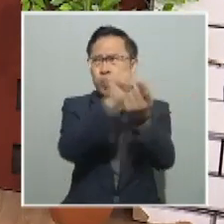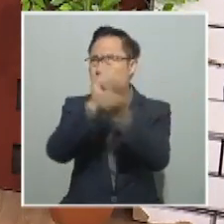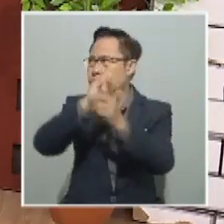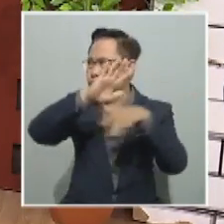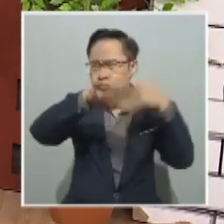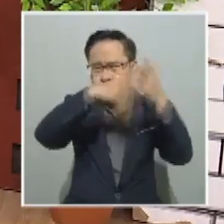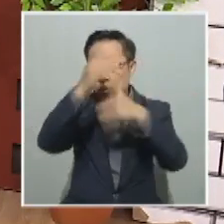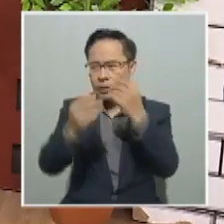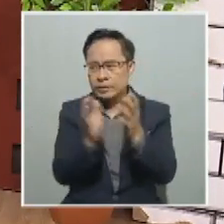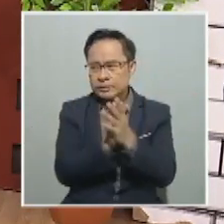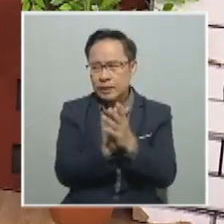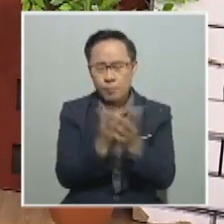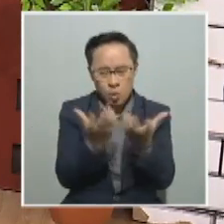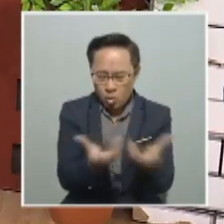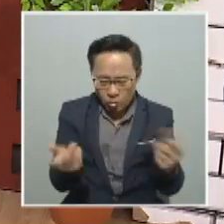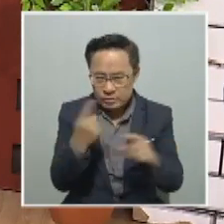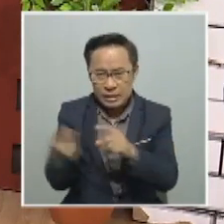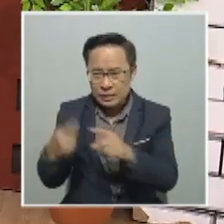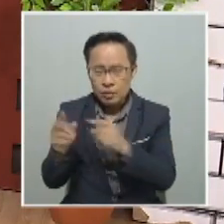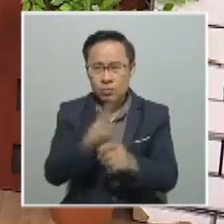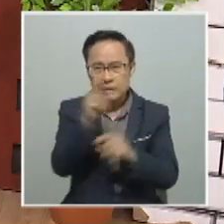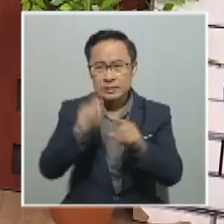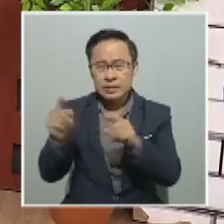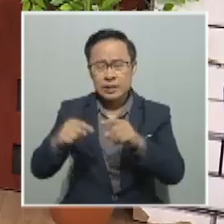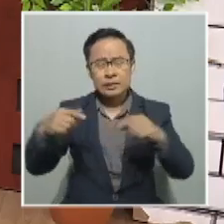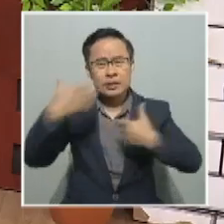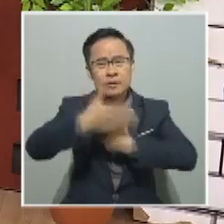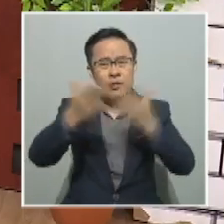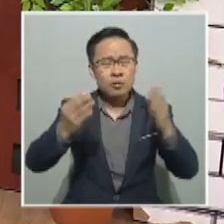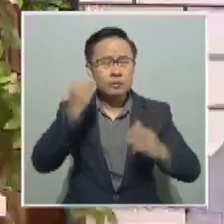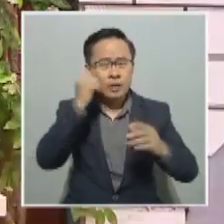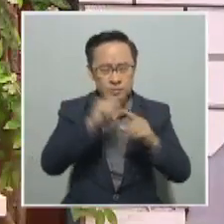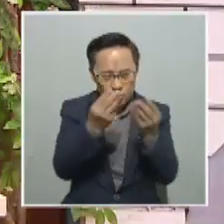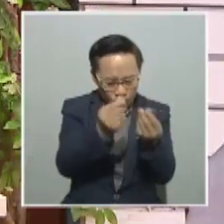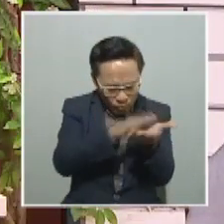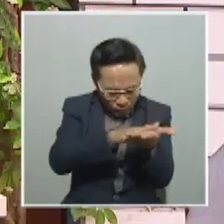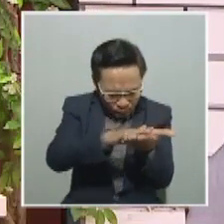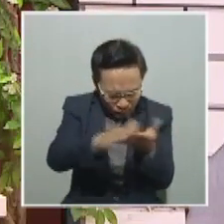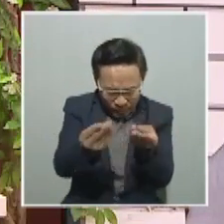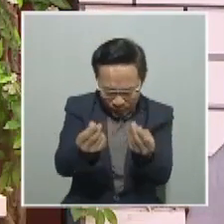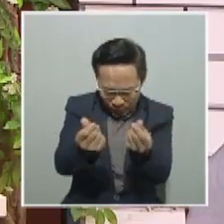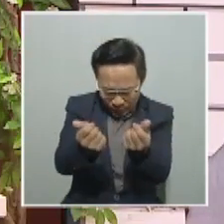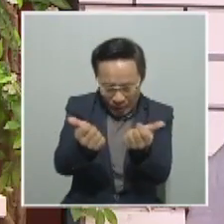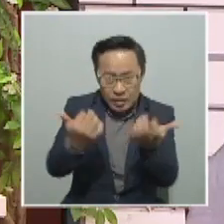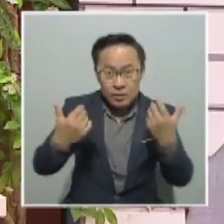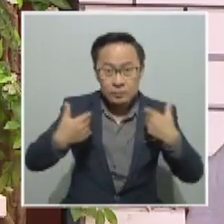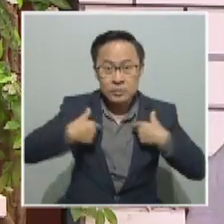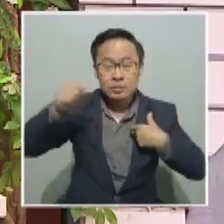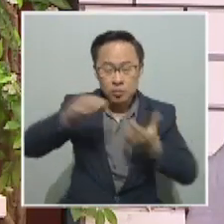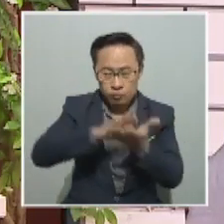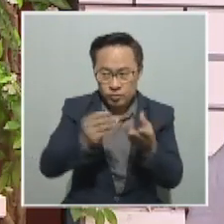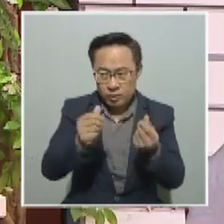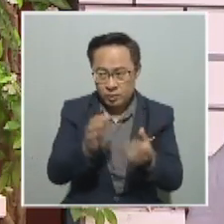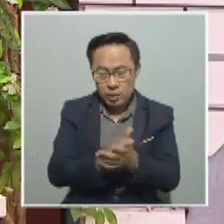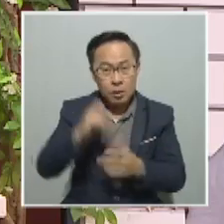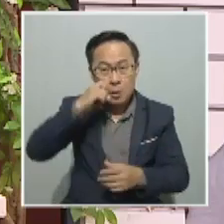าแล้วก็เกาะตามสิ่งของตามข้าวของเครื่องใช้อะไรต่างๆเนี่ยเมื่อมือเราไปแตะไปสัมผัสโดนเ